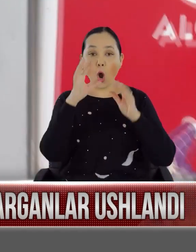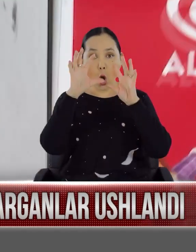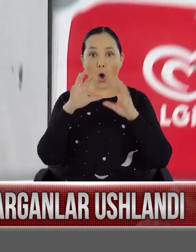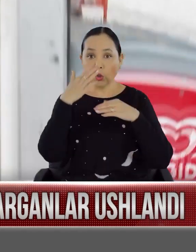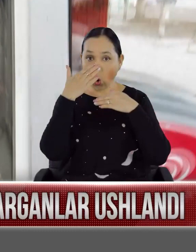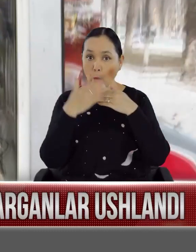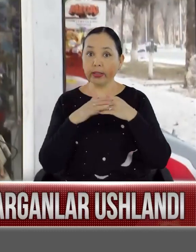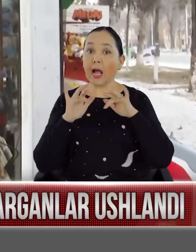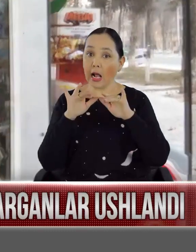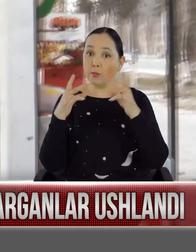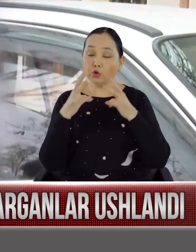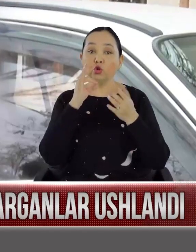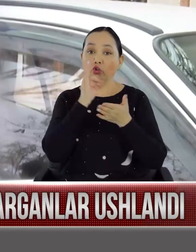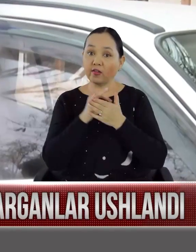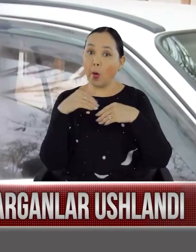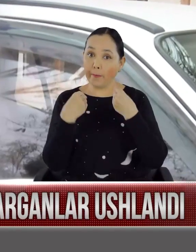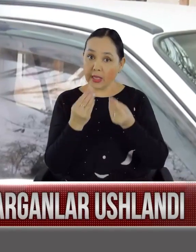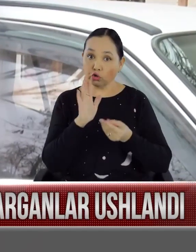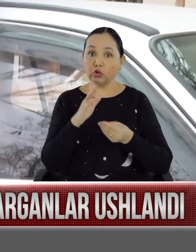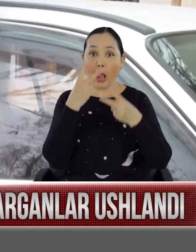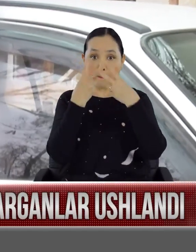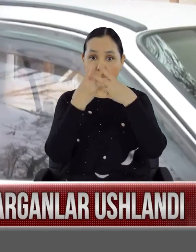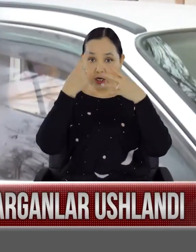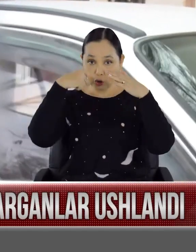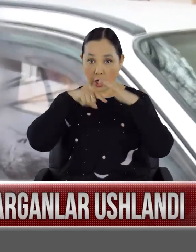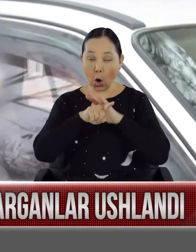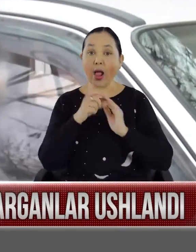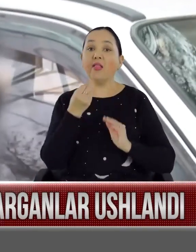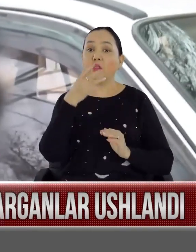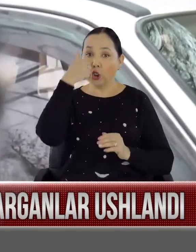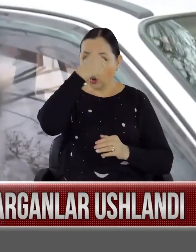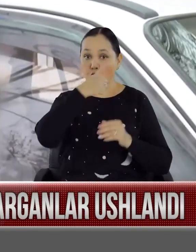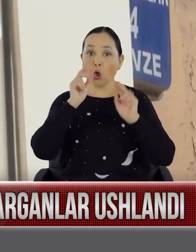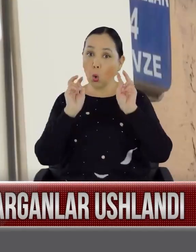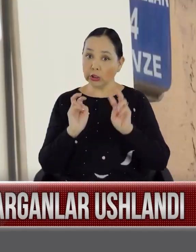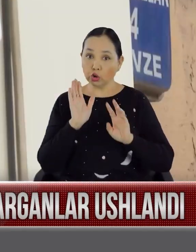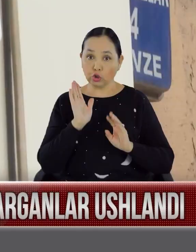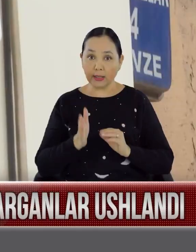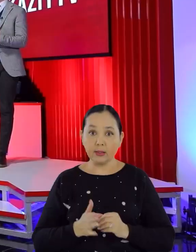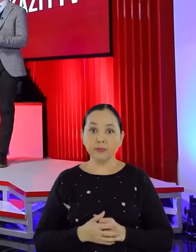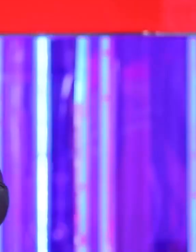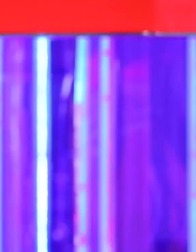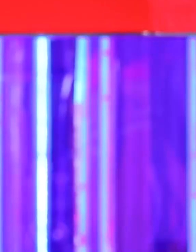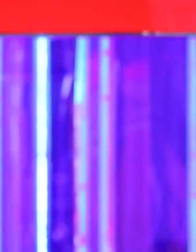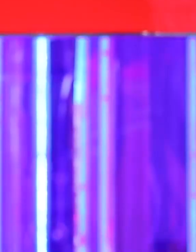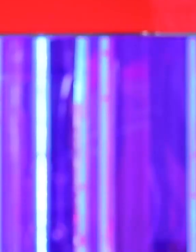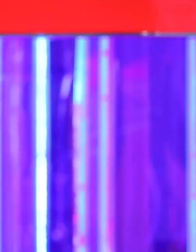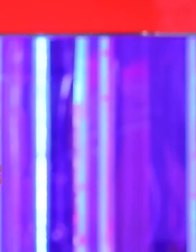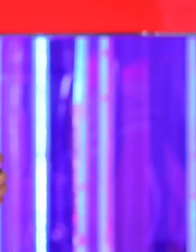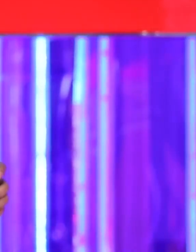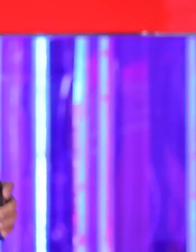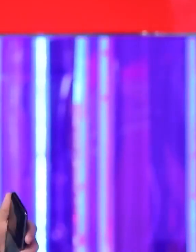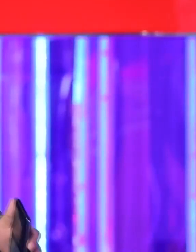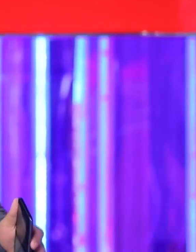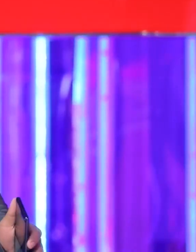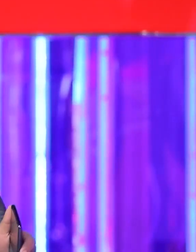qonun oldida qilmishlari uchun javob berishadi va panjara ortida bir necha yil o'tirishadi. Kecha va'da qilingan